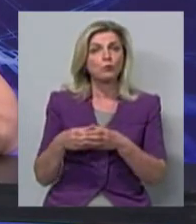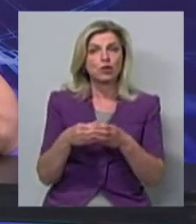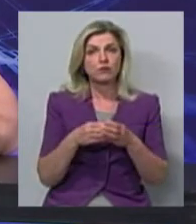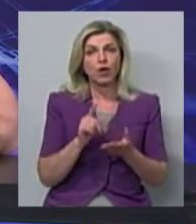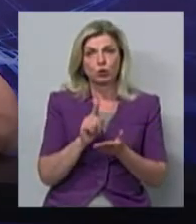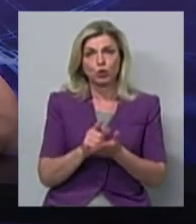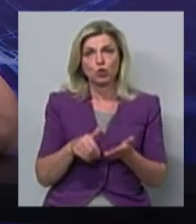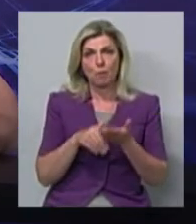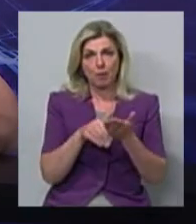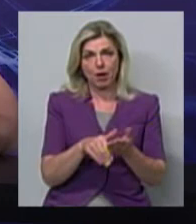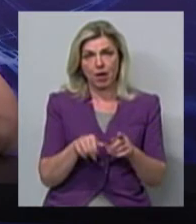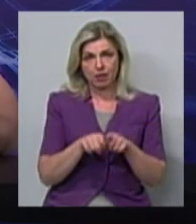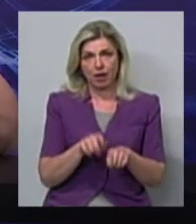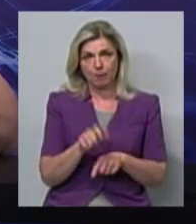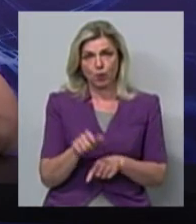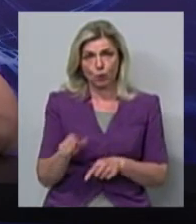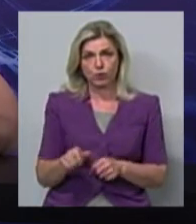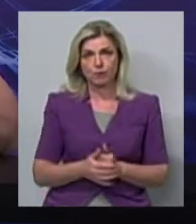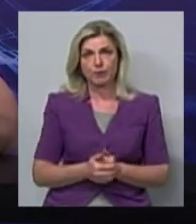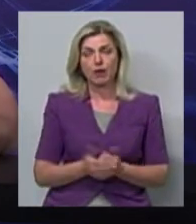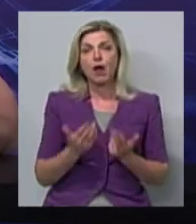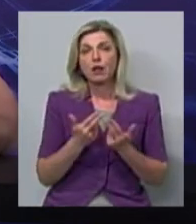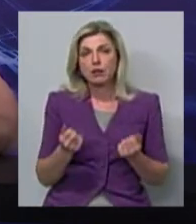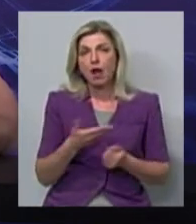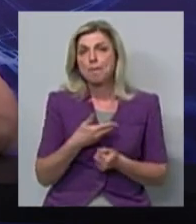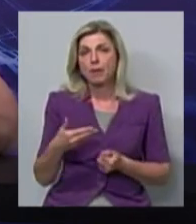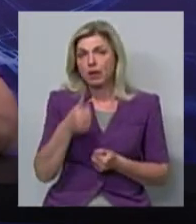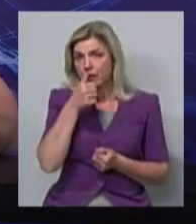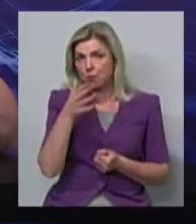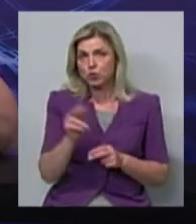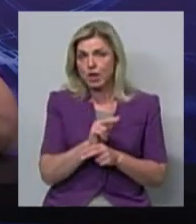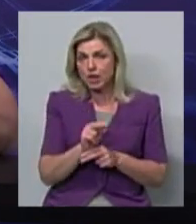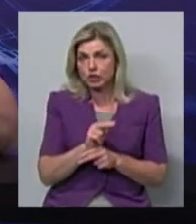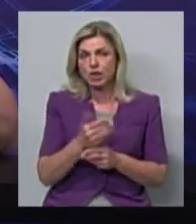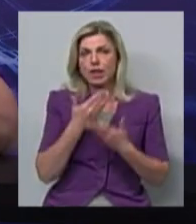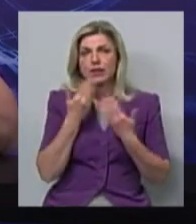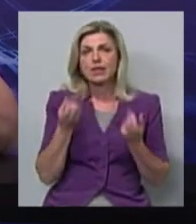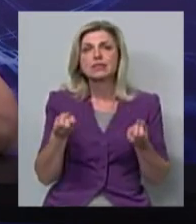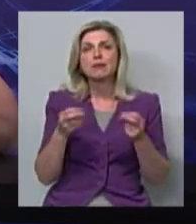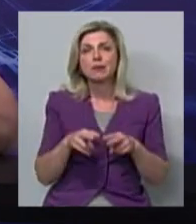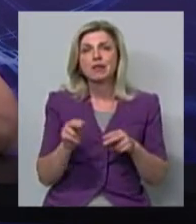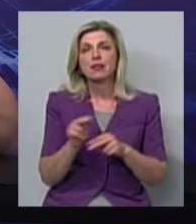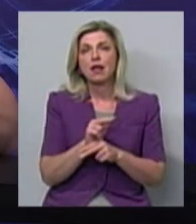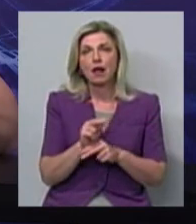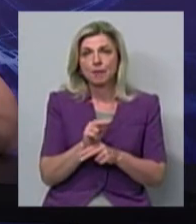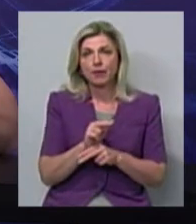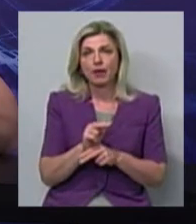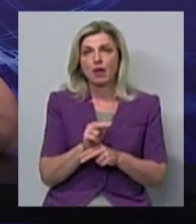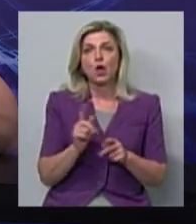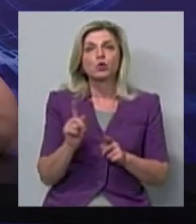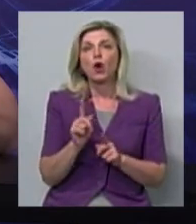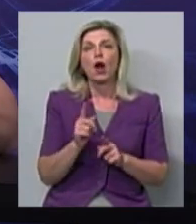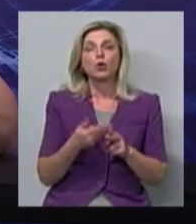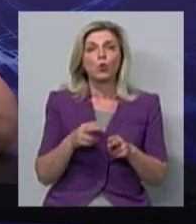должно помогать таким людям. Да, мы не можем вылечить, нет каких-то специфической терапии, которая